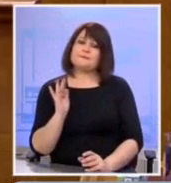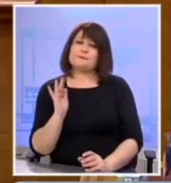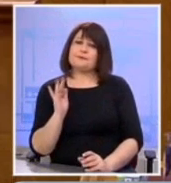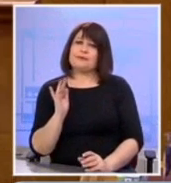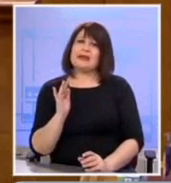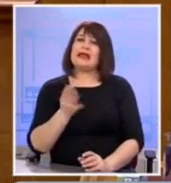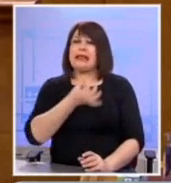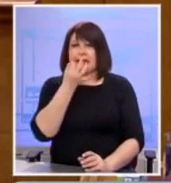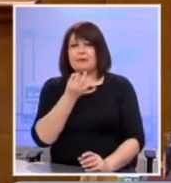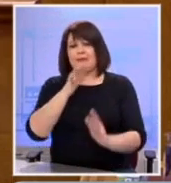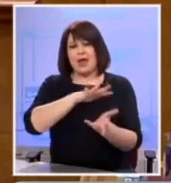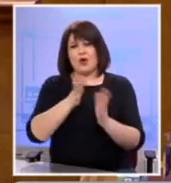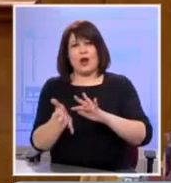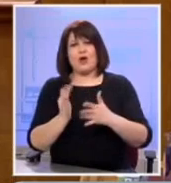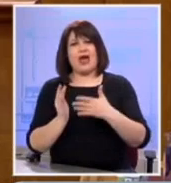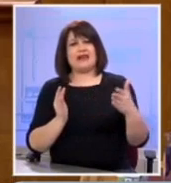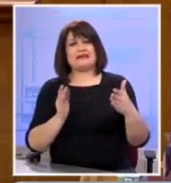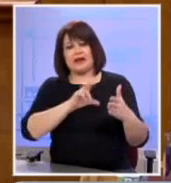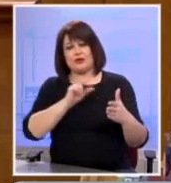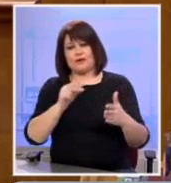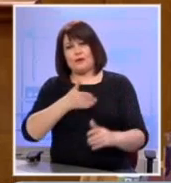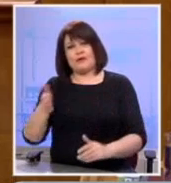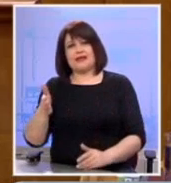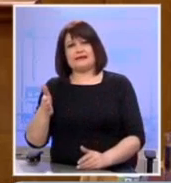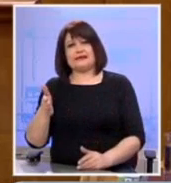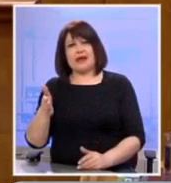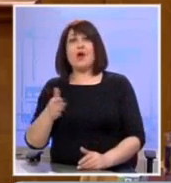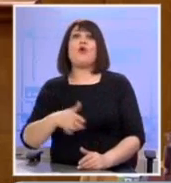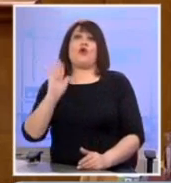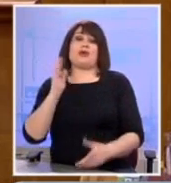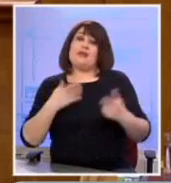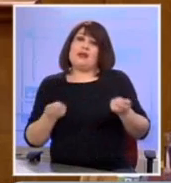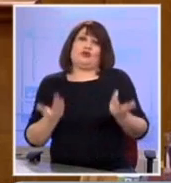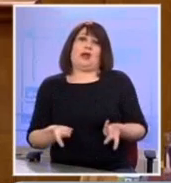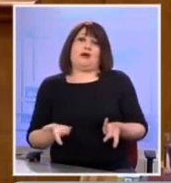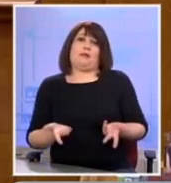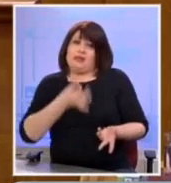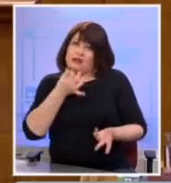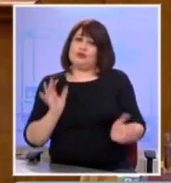τι λέγαμε, η αριστερά είναι σαν τη δεξιά. Επειδή δεν πήγαμε να πούμε τέτοια πράγματα.